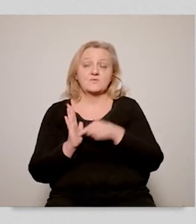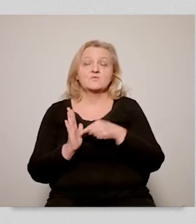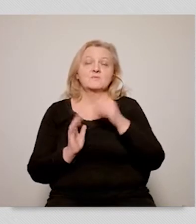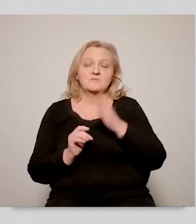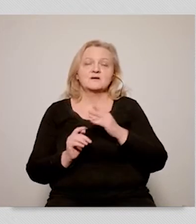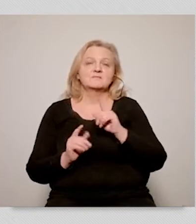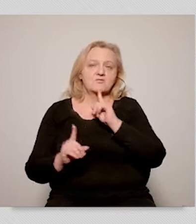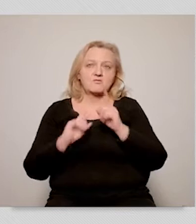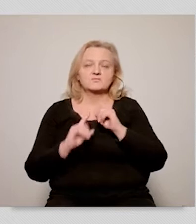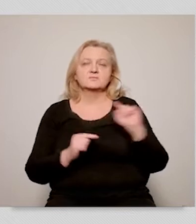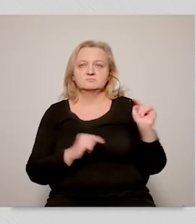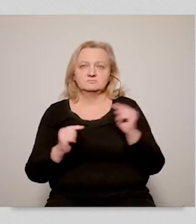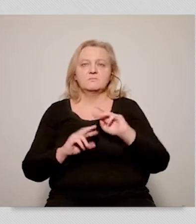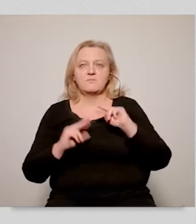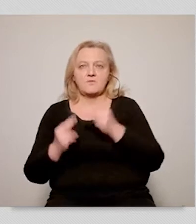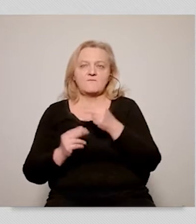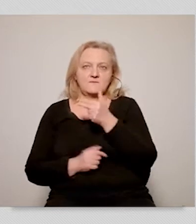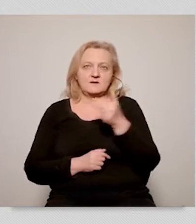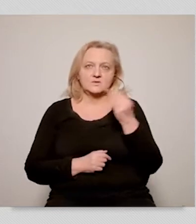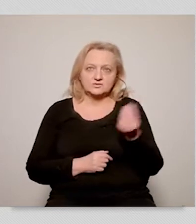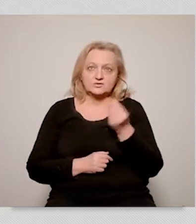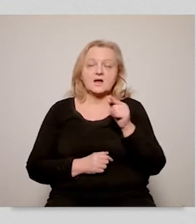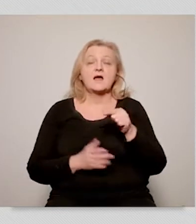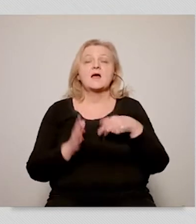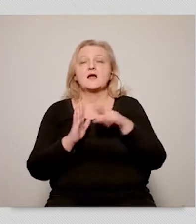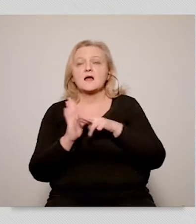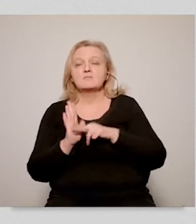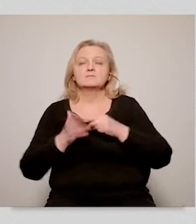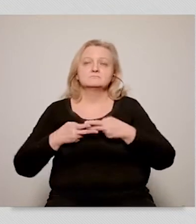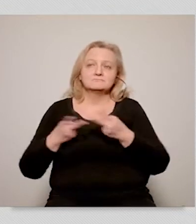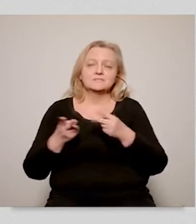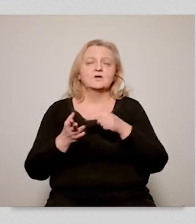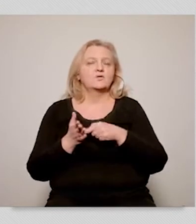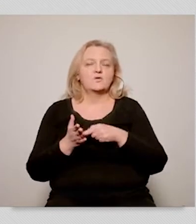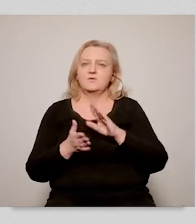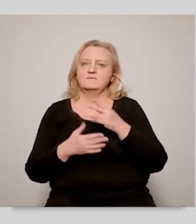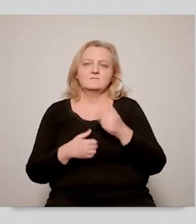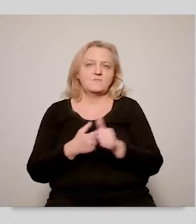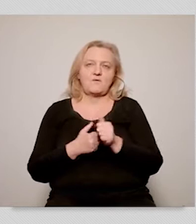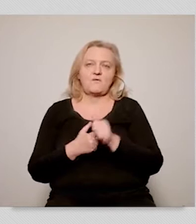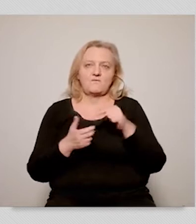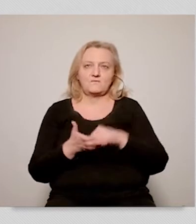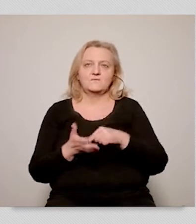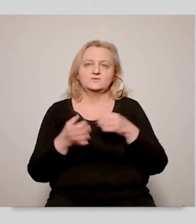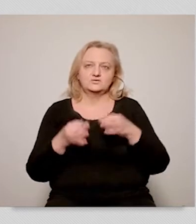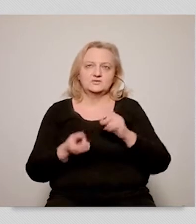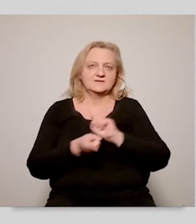wracać, ale oczywiście nie te raporty, nie nasze publikacje są powodem, dla którego chcemy dzisiaj